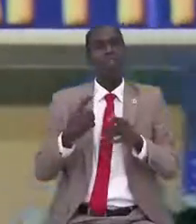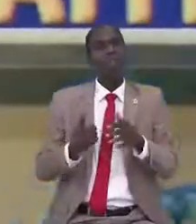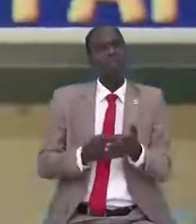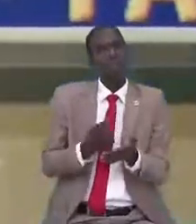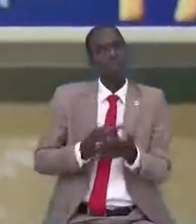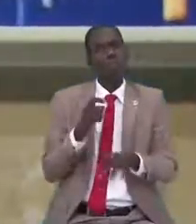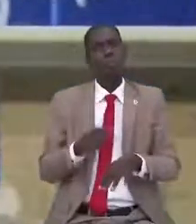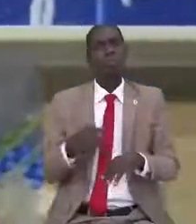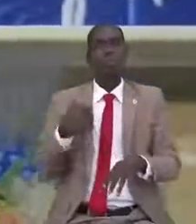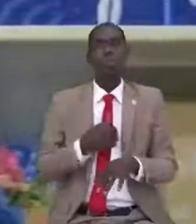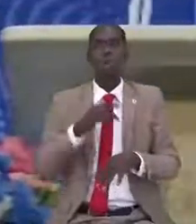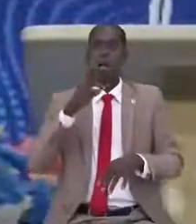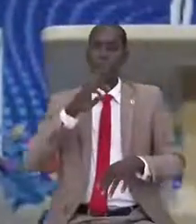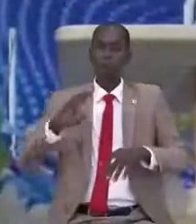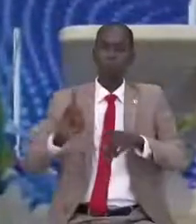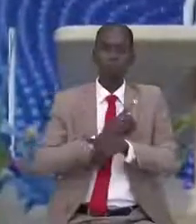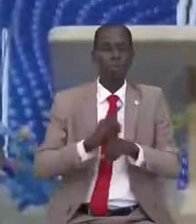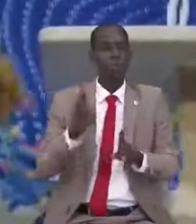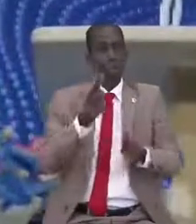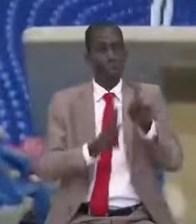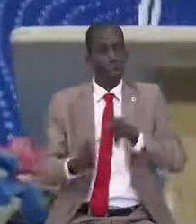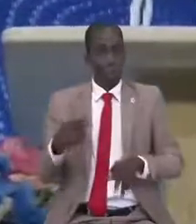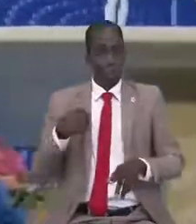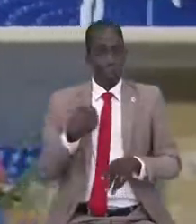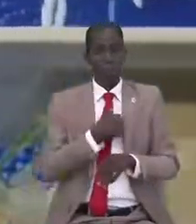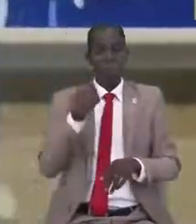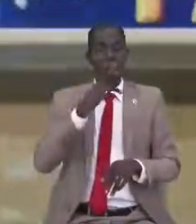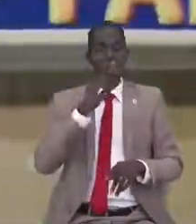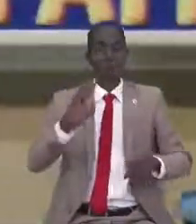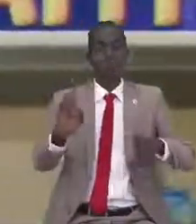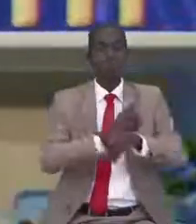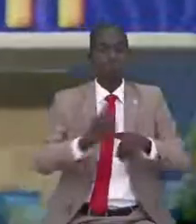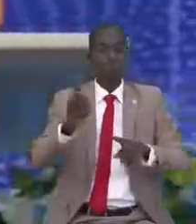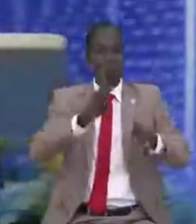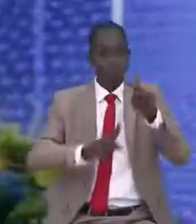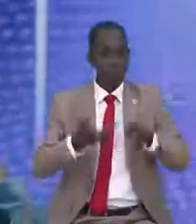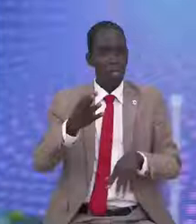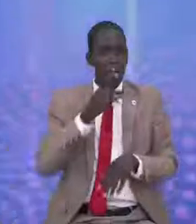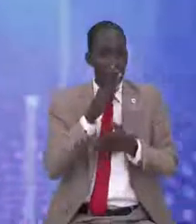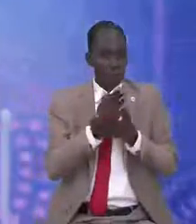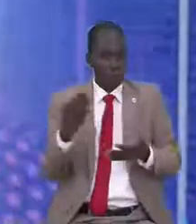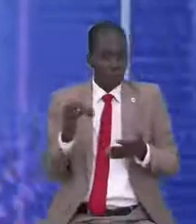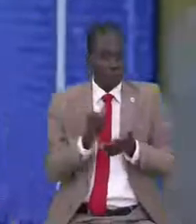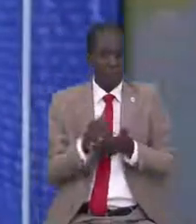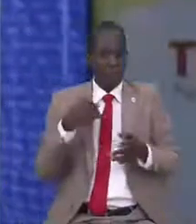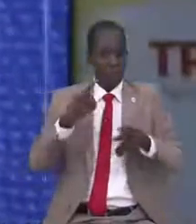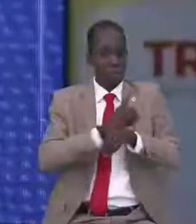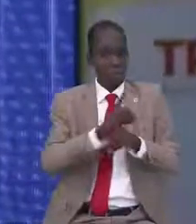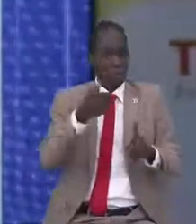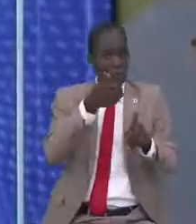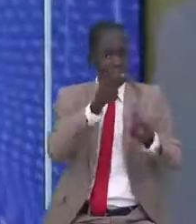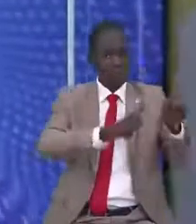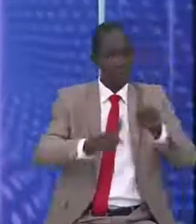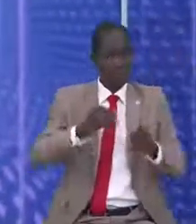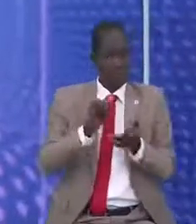Parfois, nous qui châtions les gens, parfois nous qui réprimandons les gens, les choses pour lesquelles on les réprimande,